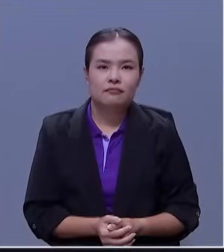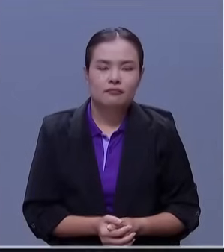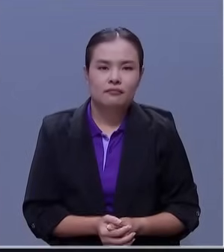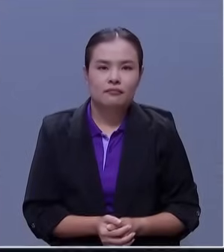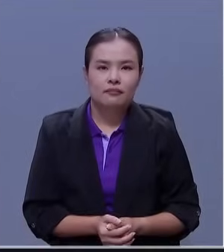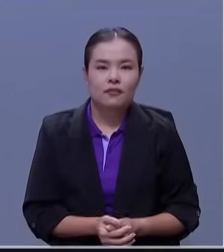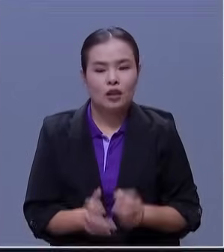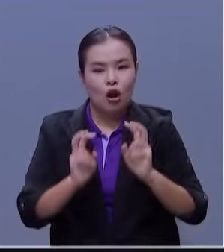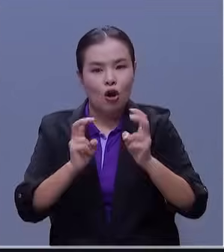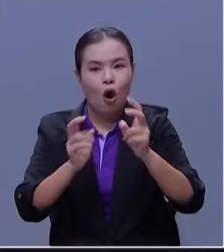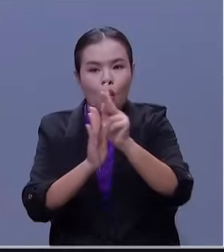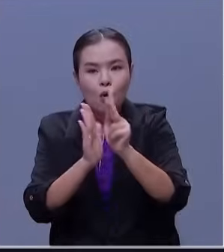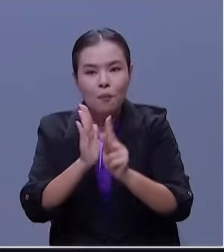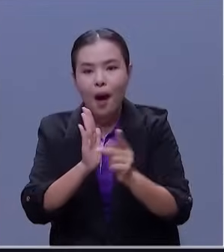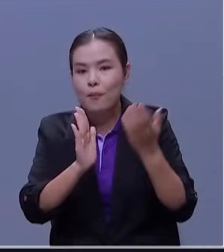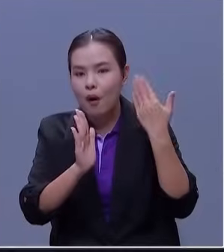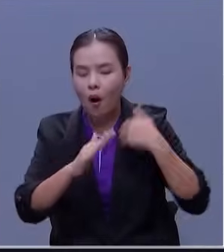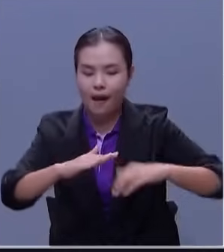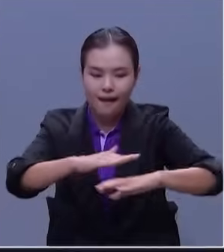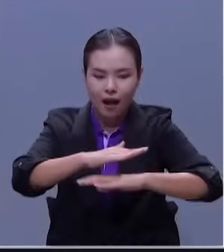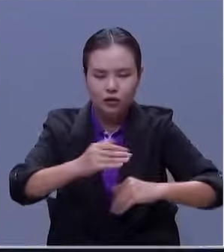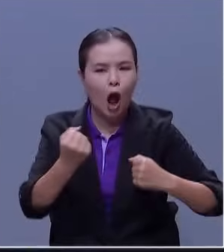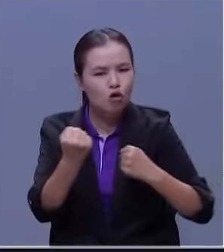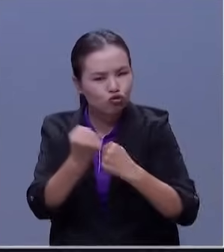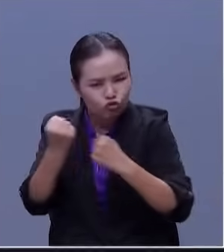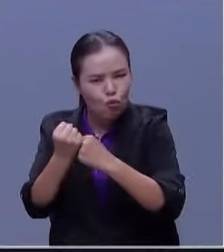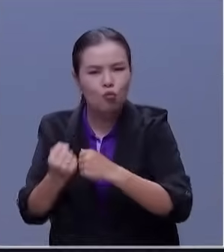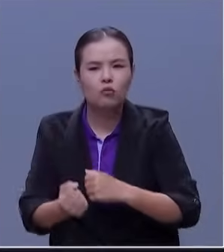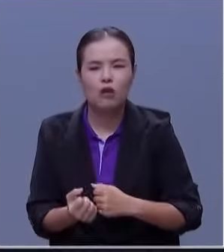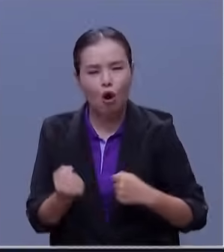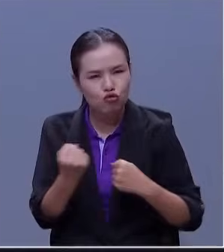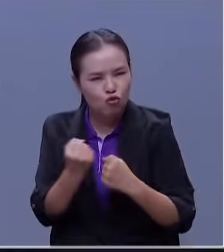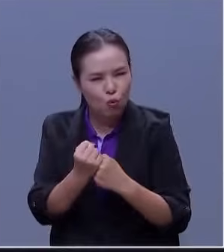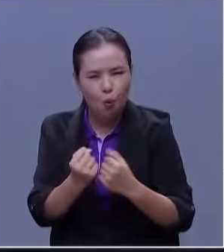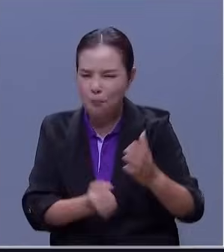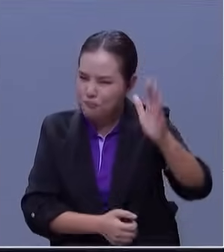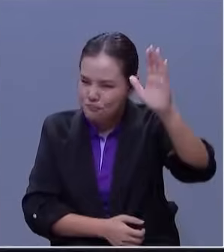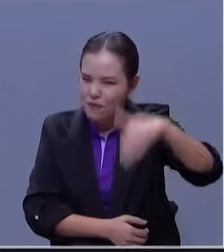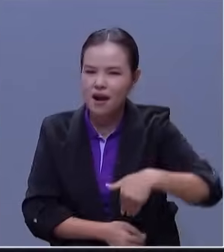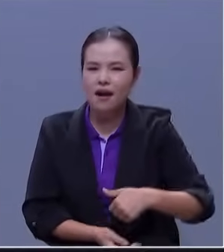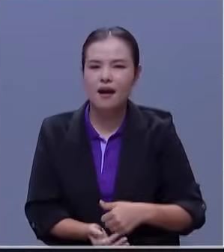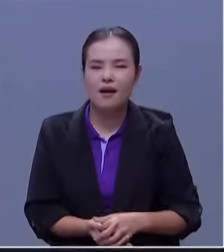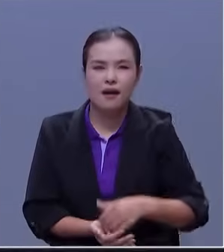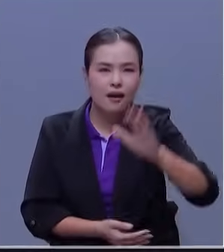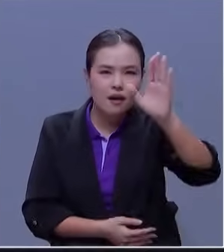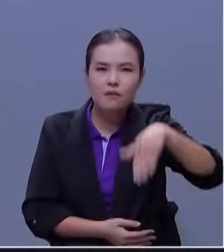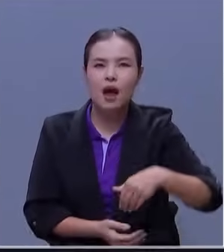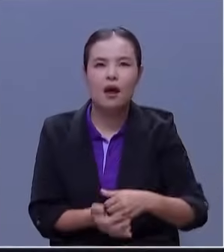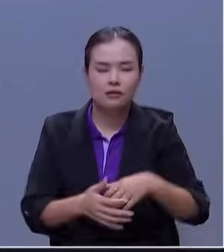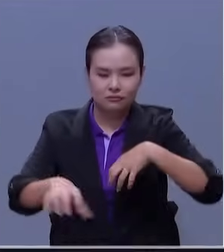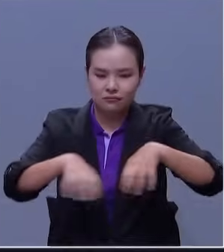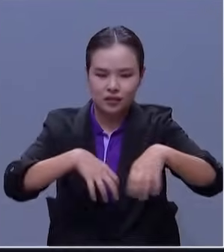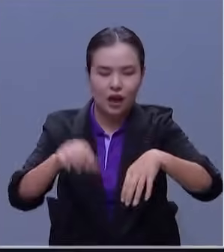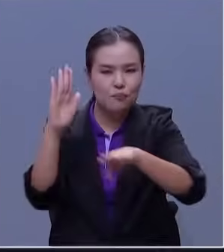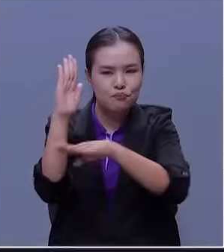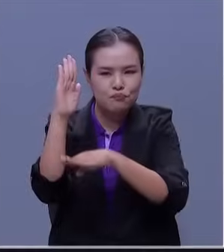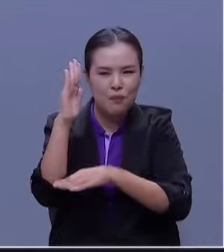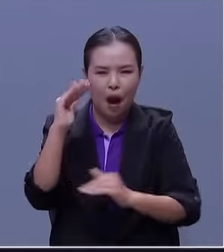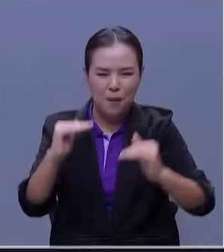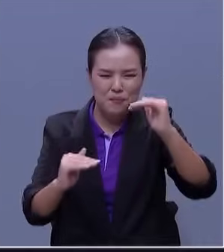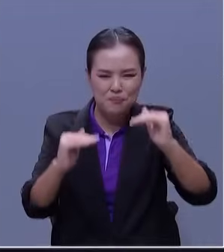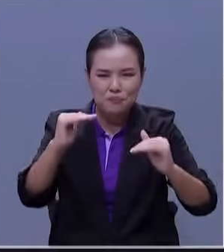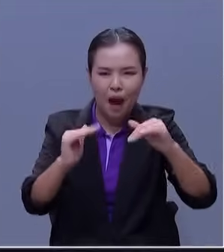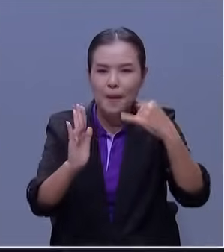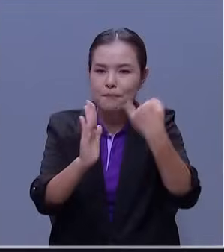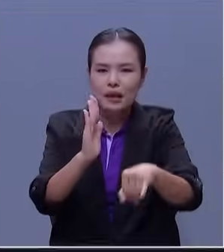วนเรื่องคดีความถ้ามีหลักฐานสู้ไปเลยน้องออกมาเลยจัดการกระบวนการยุติธรรมอันไหนที่มันบิดเบี้